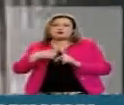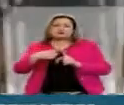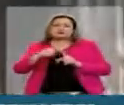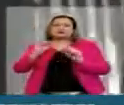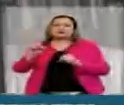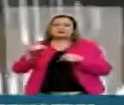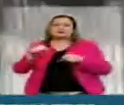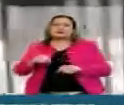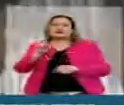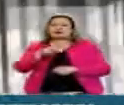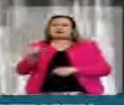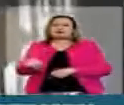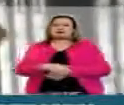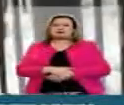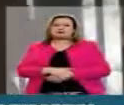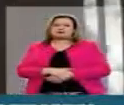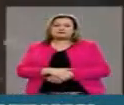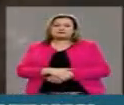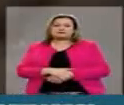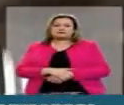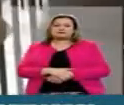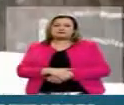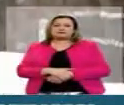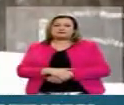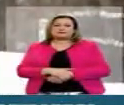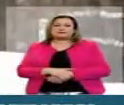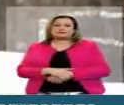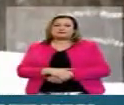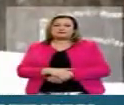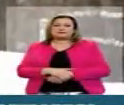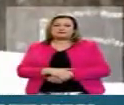орның артықшылығы көп. Инара Барсағыбаева, Полина Депутатова, Арман Шалабаев, Қостанай арнасы.